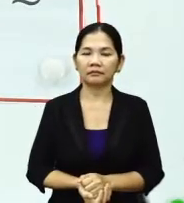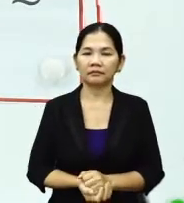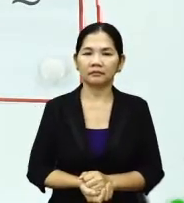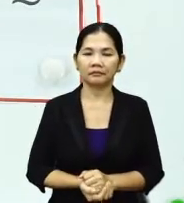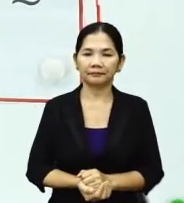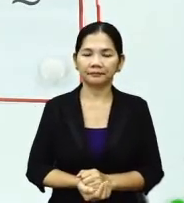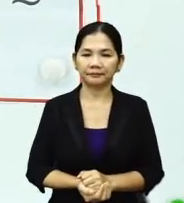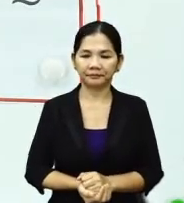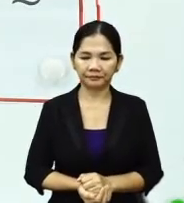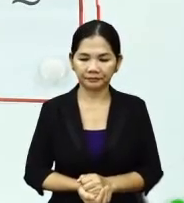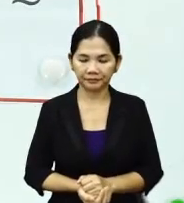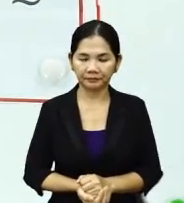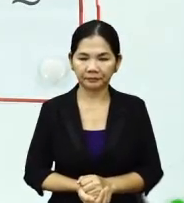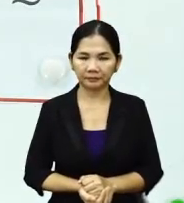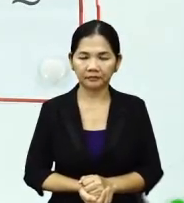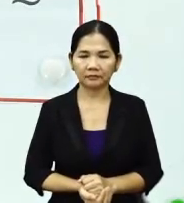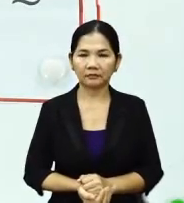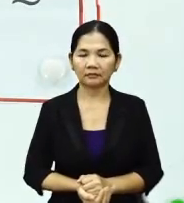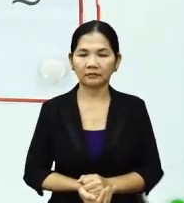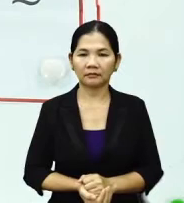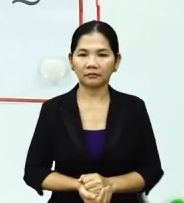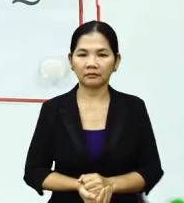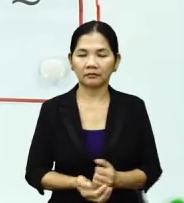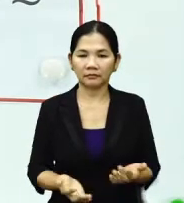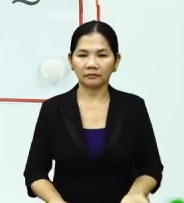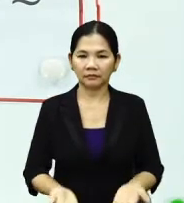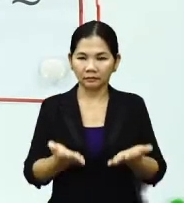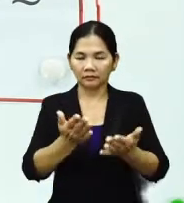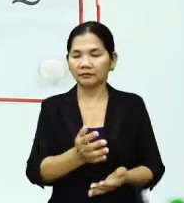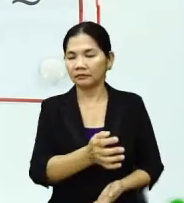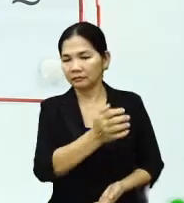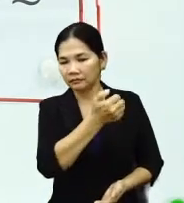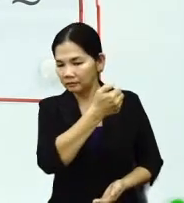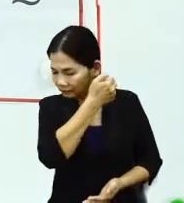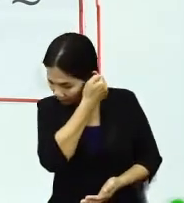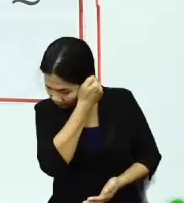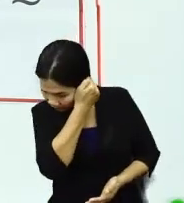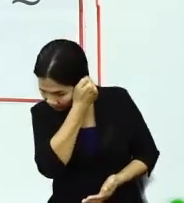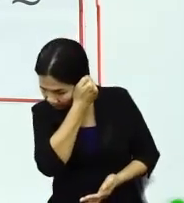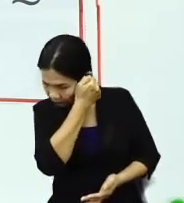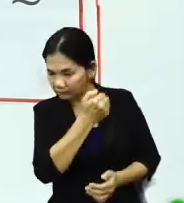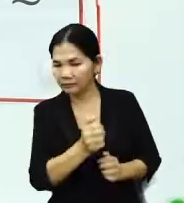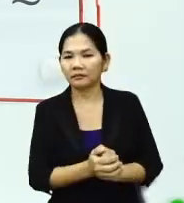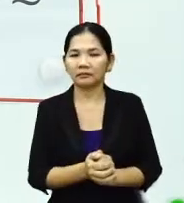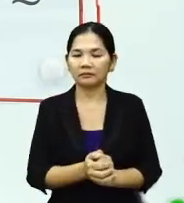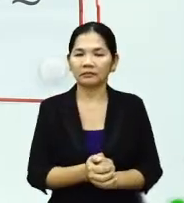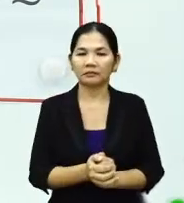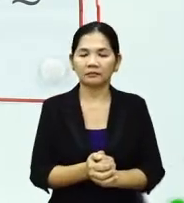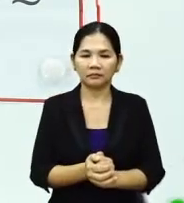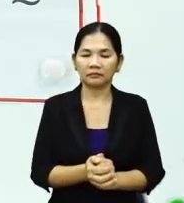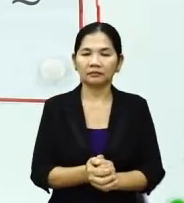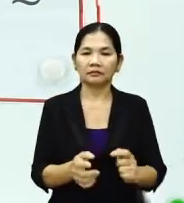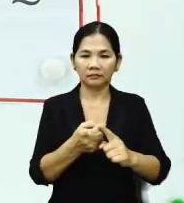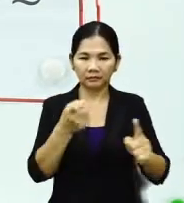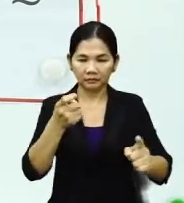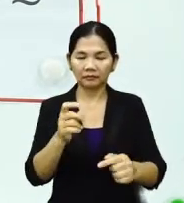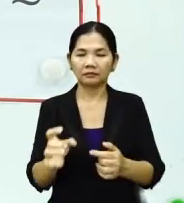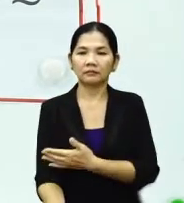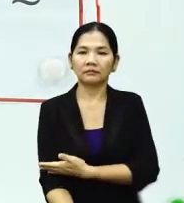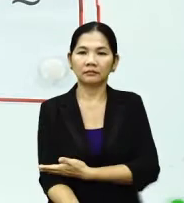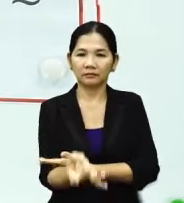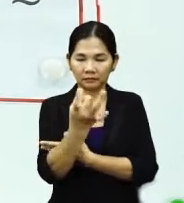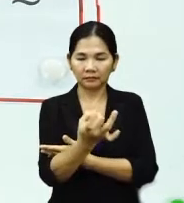con chà cào phí nịt trìa tăng pi pro lầm